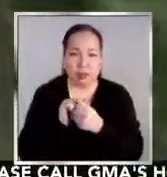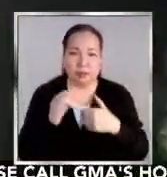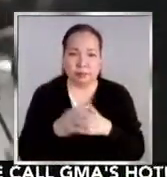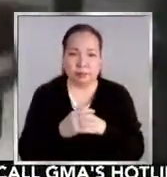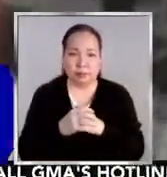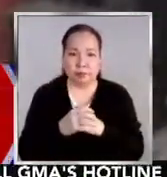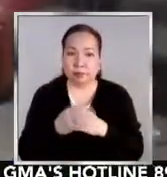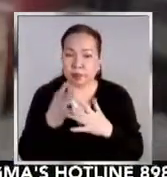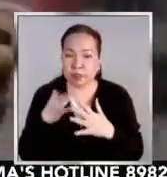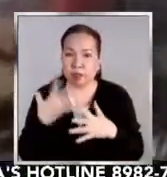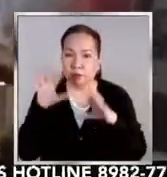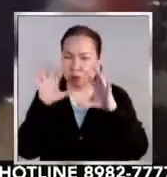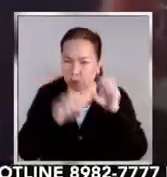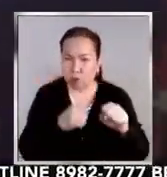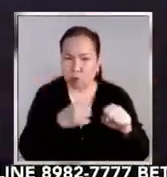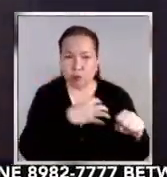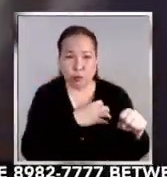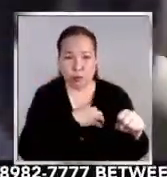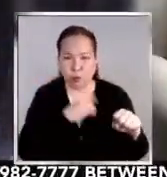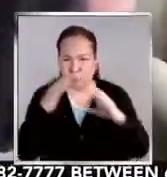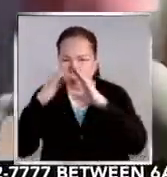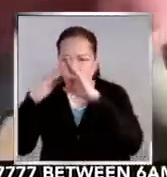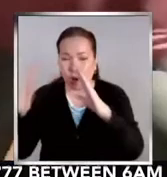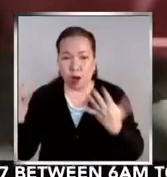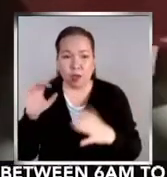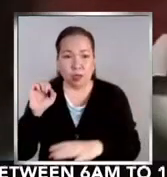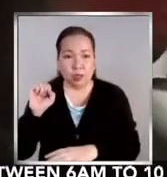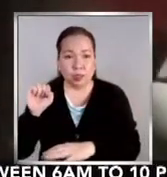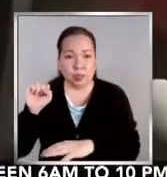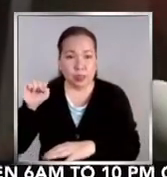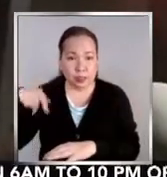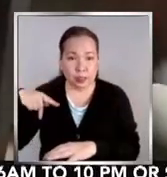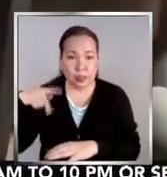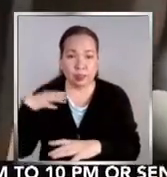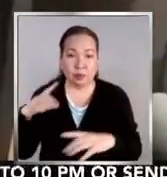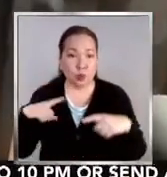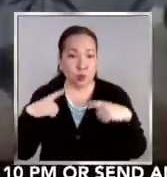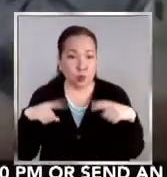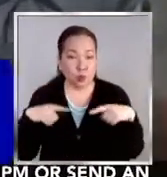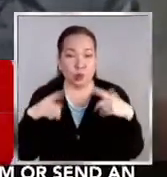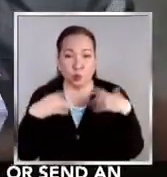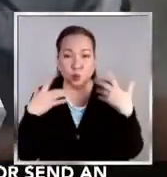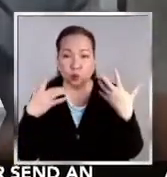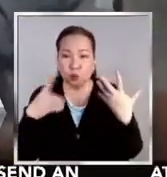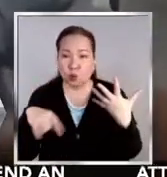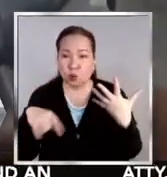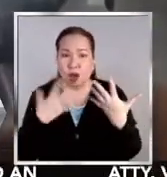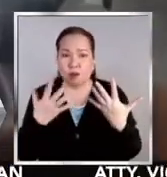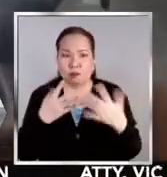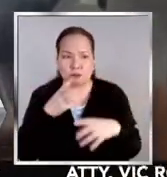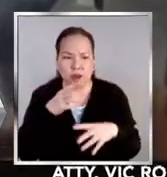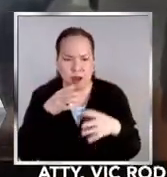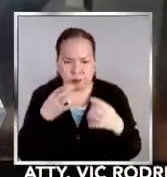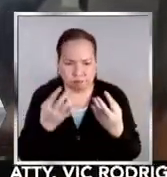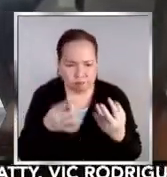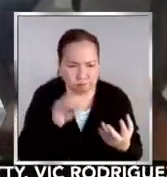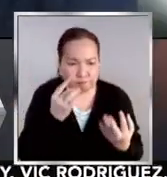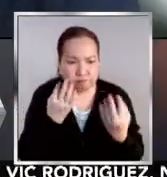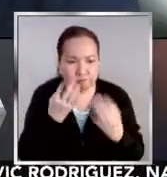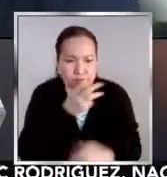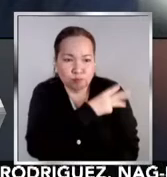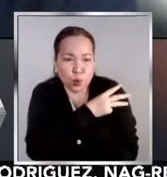Sinalakay ng mga pulis ang isang bahay sa San Pablo, Laguna na iniimbakan umano ng mga pinatuyong dahon ng marijuana. Tatlo ang arestado kabilang ang leader ng